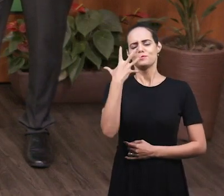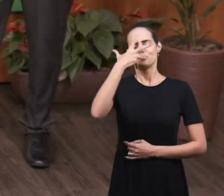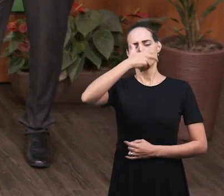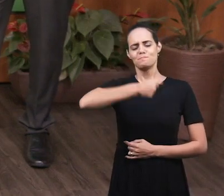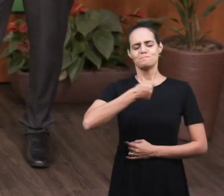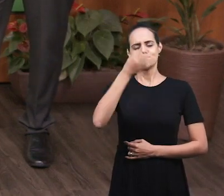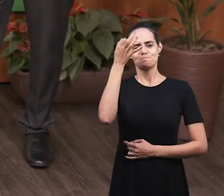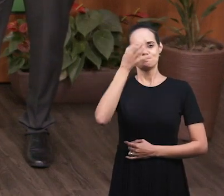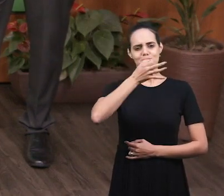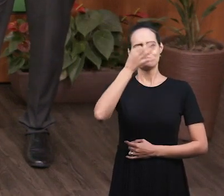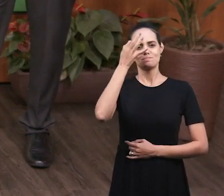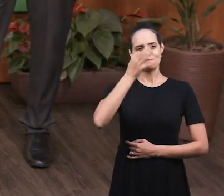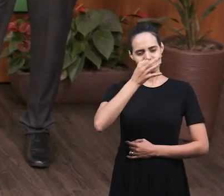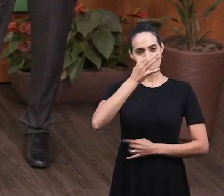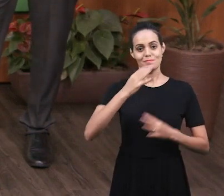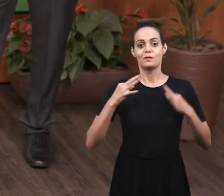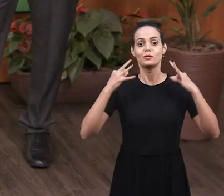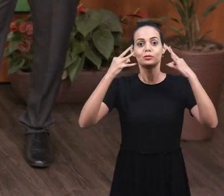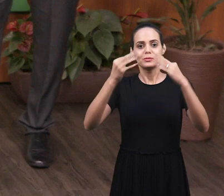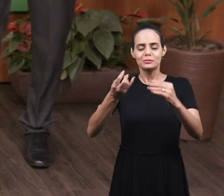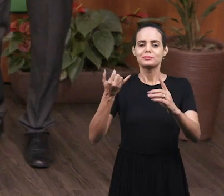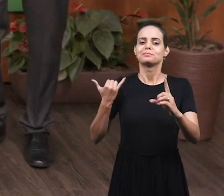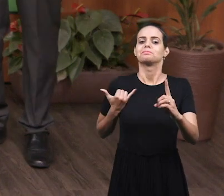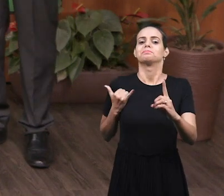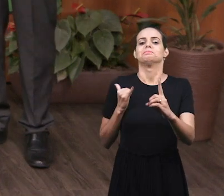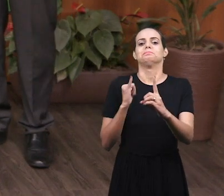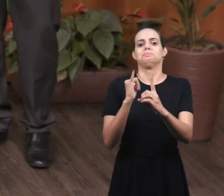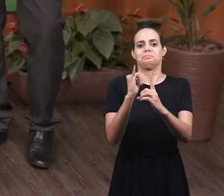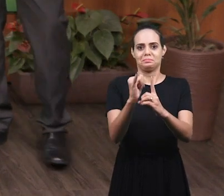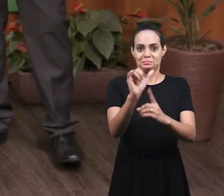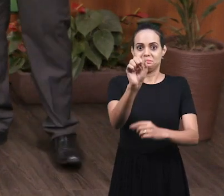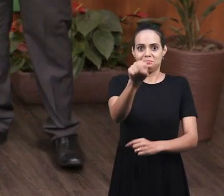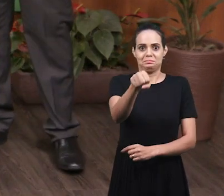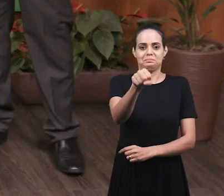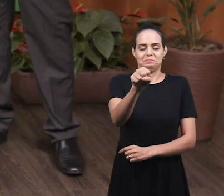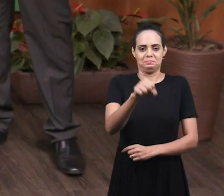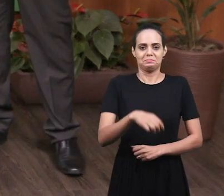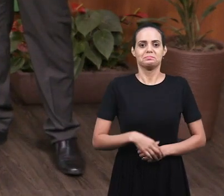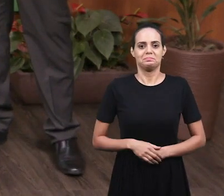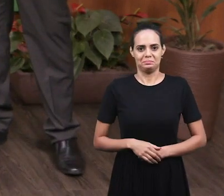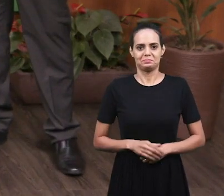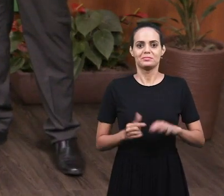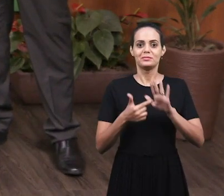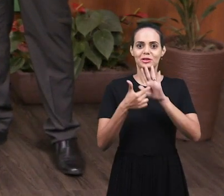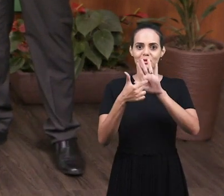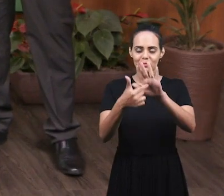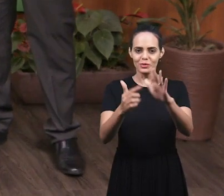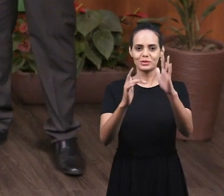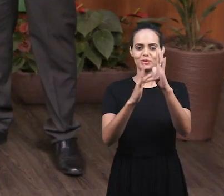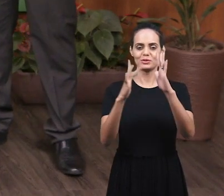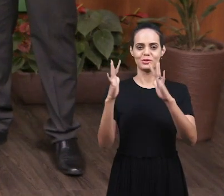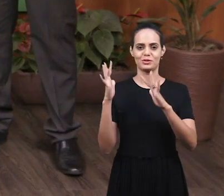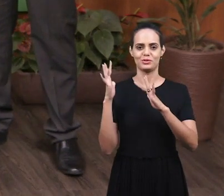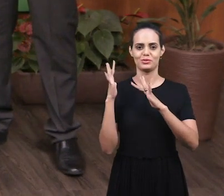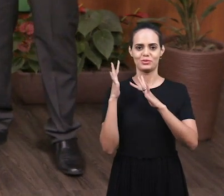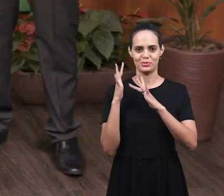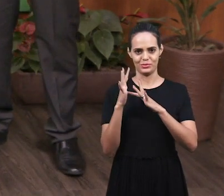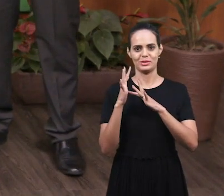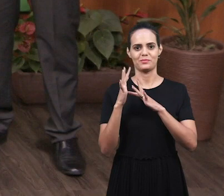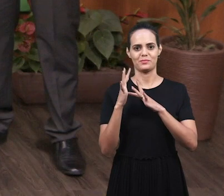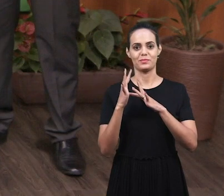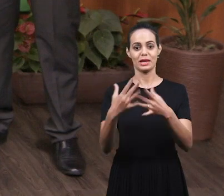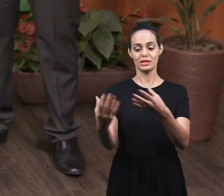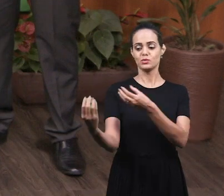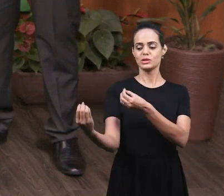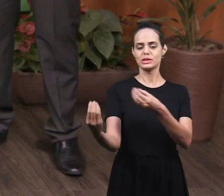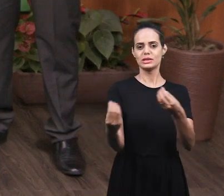et beaucoup de beauté. Tout était prophétique et qui faisait référence au Seigneur Jésus